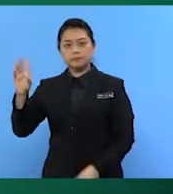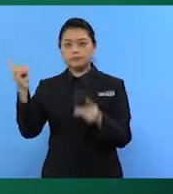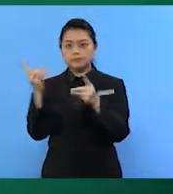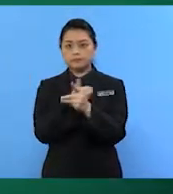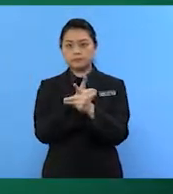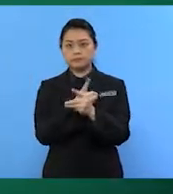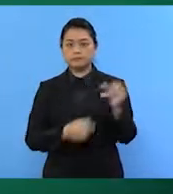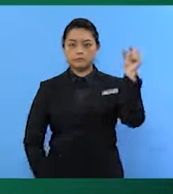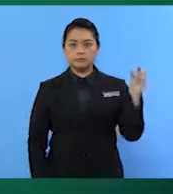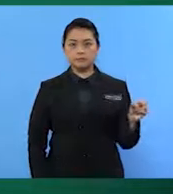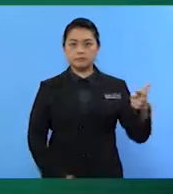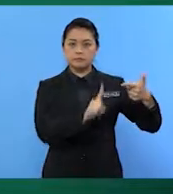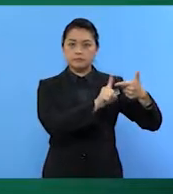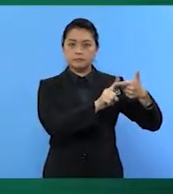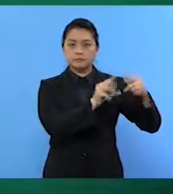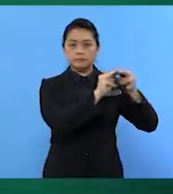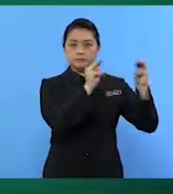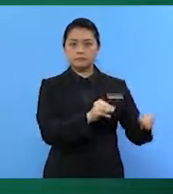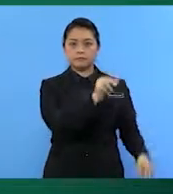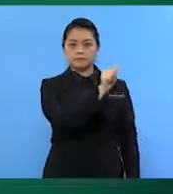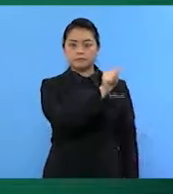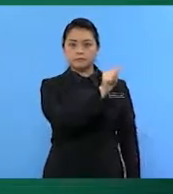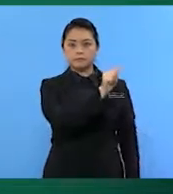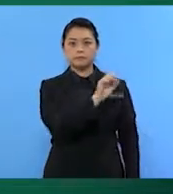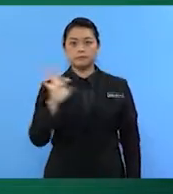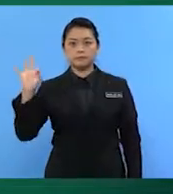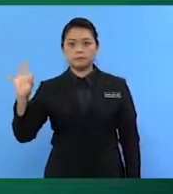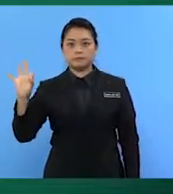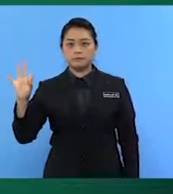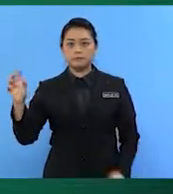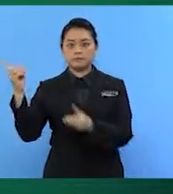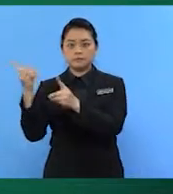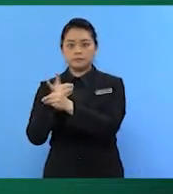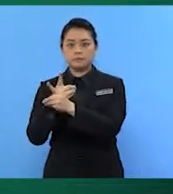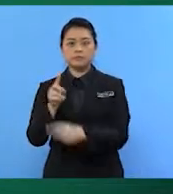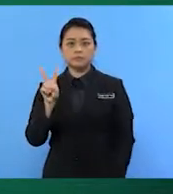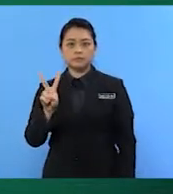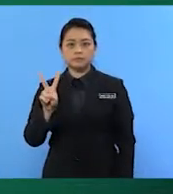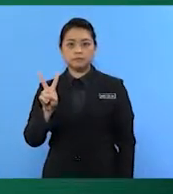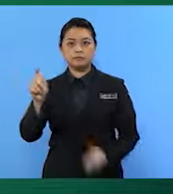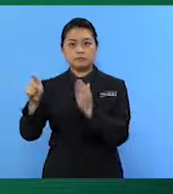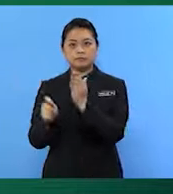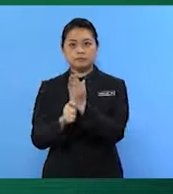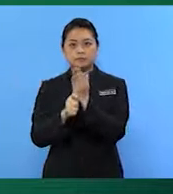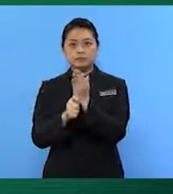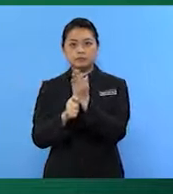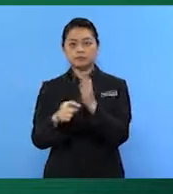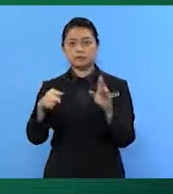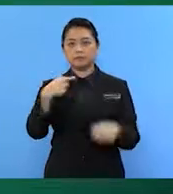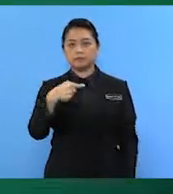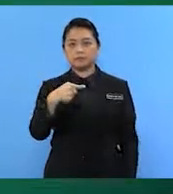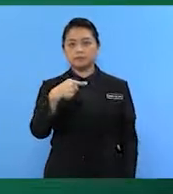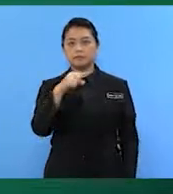dengan laju kedua matriks A. 9 darab 2 tambah